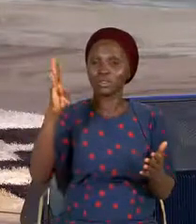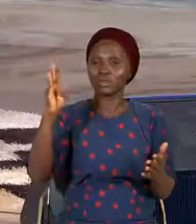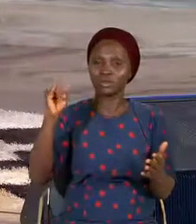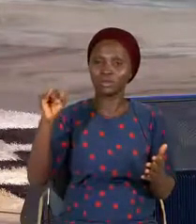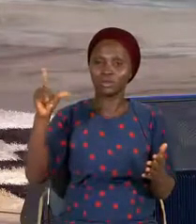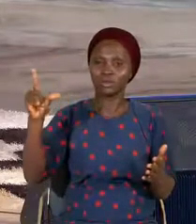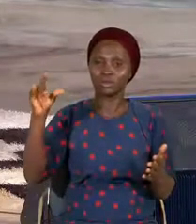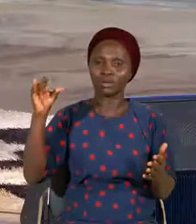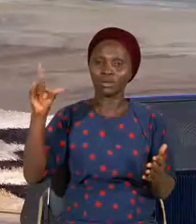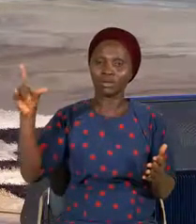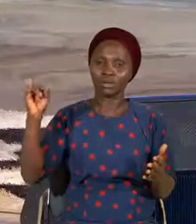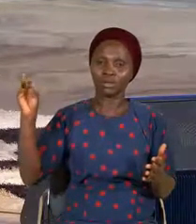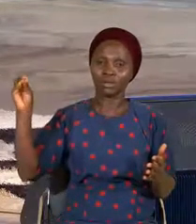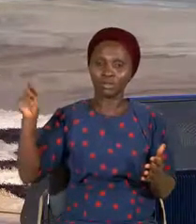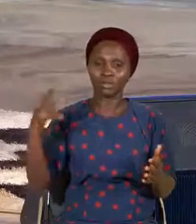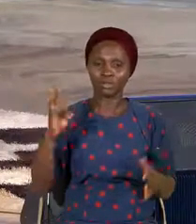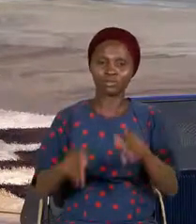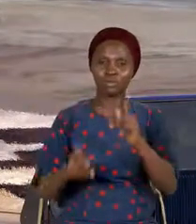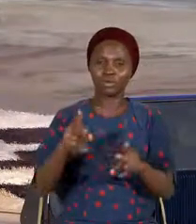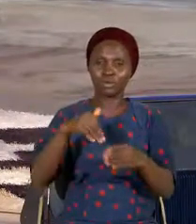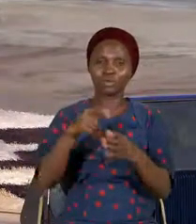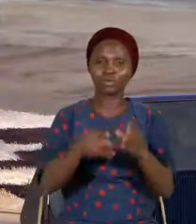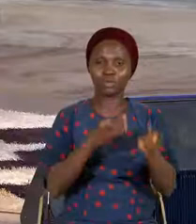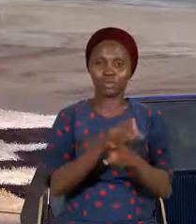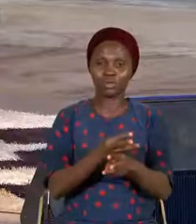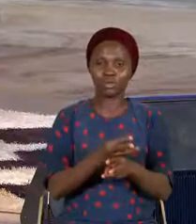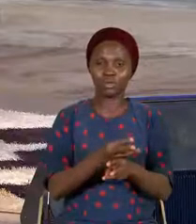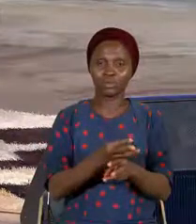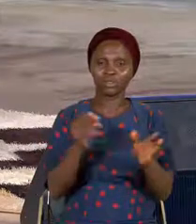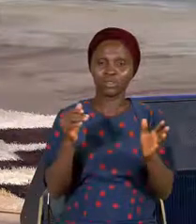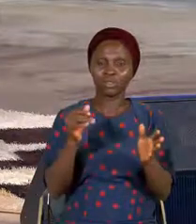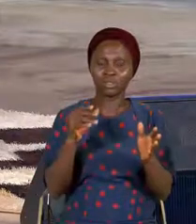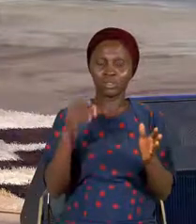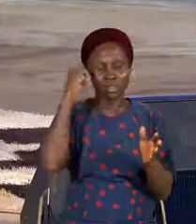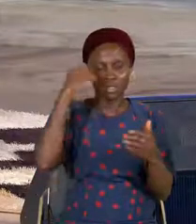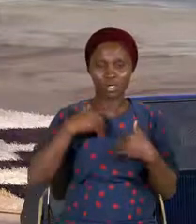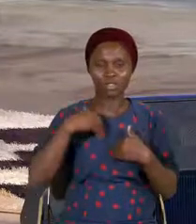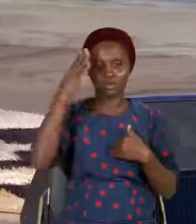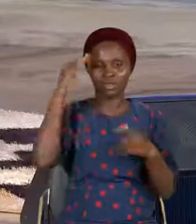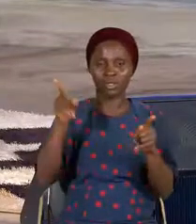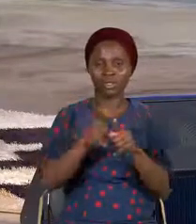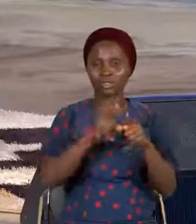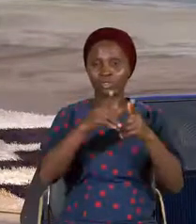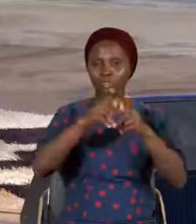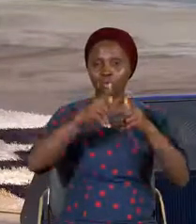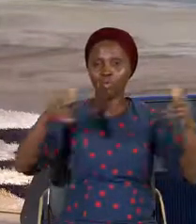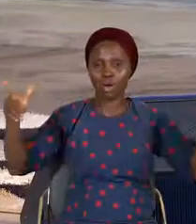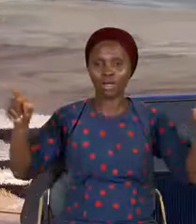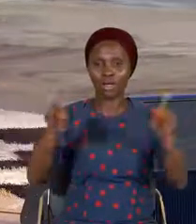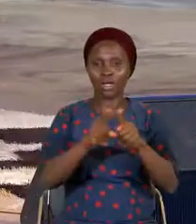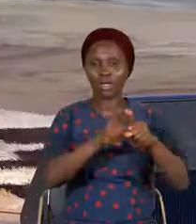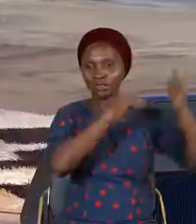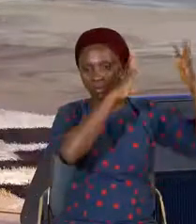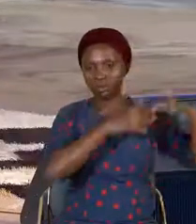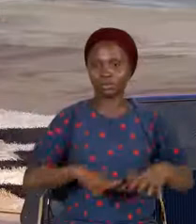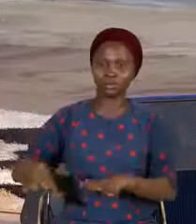tous les milliards d'hommes dans le monde. Sa connaissance est aussi vaste que l'océan. Il a la